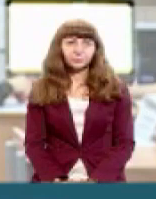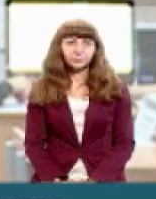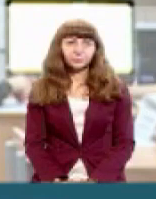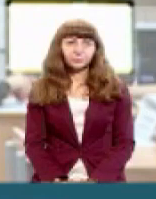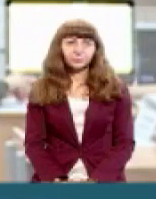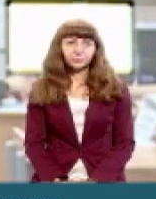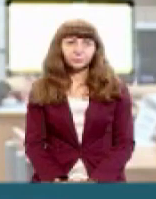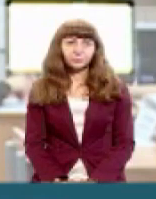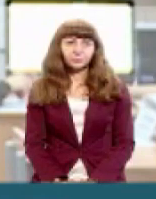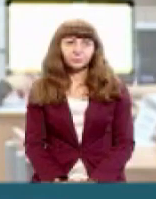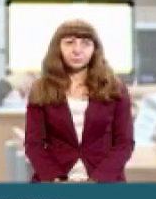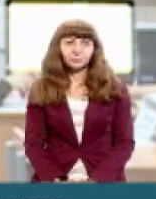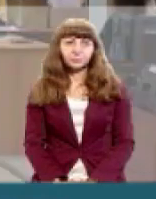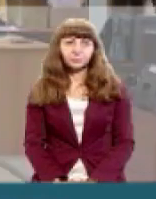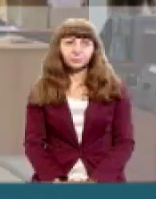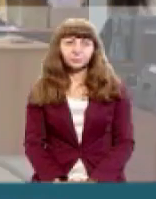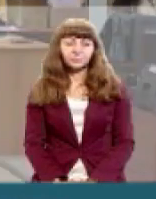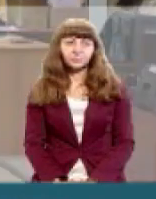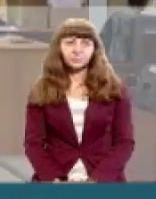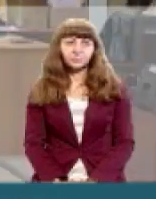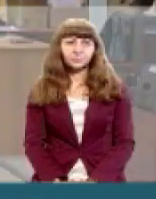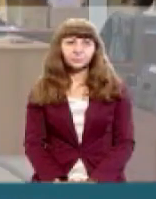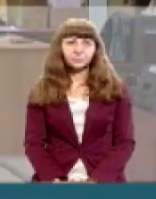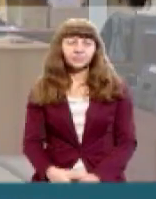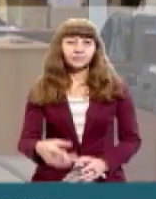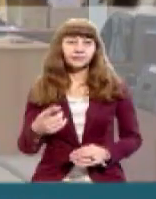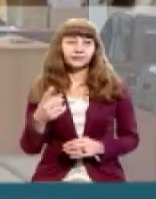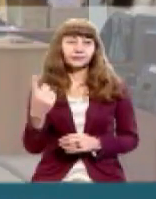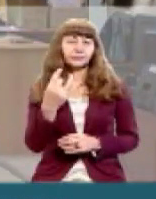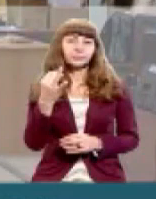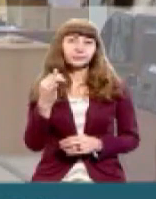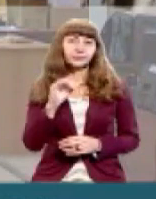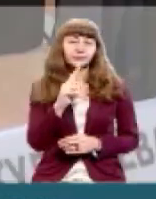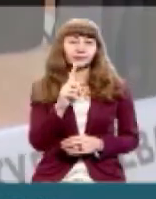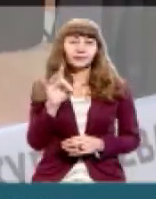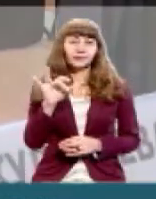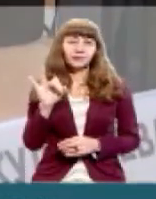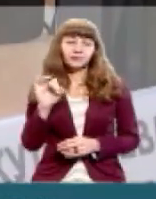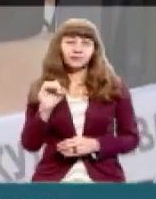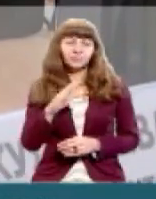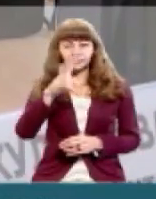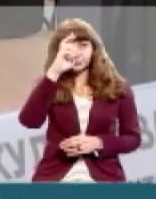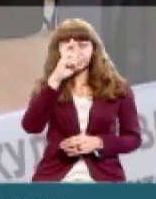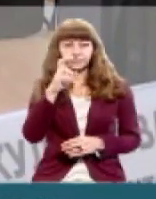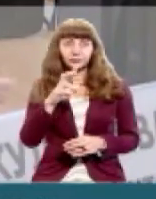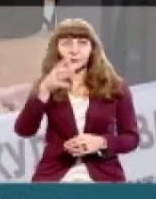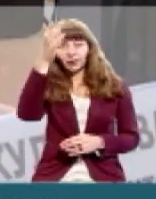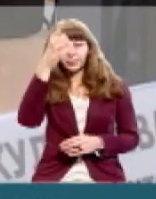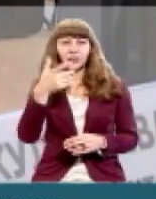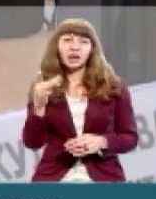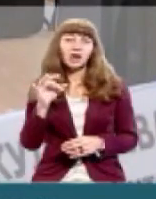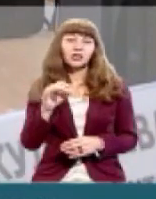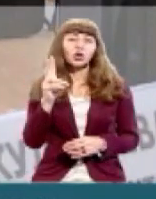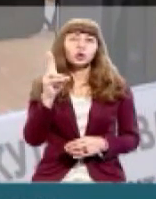Ал даярлау бойынша ЕНО-ға. Мемлекеттің білім грантына үміткерлердің бірі Нұрсұлтан Төлеген шығармашылық емтиханнан 96 балл